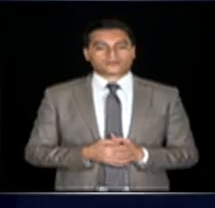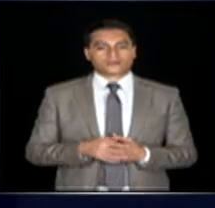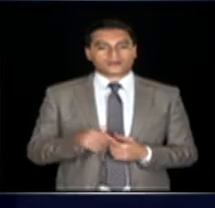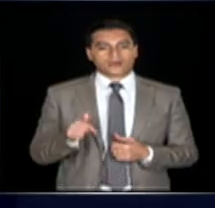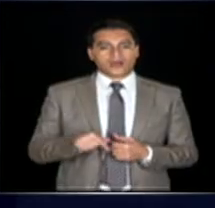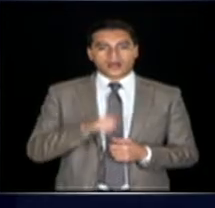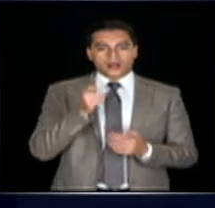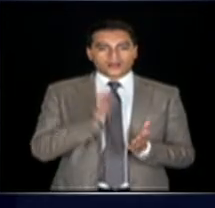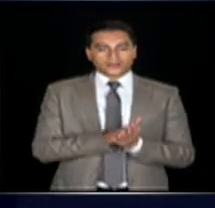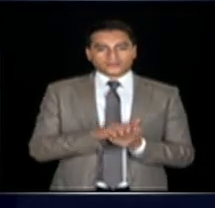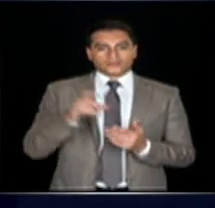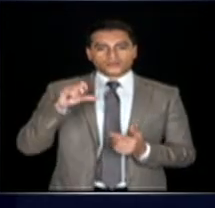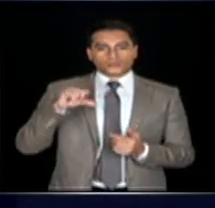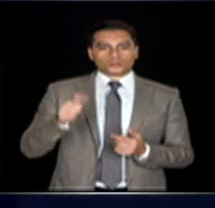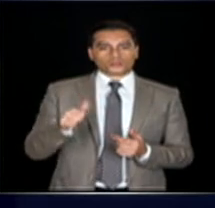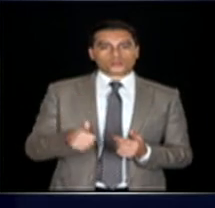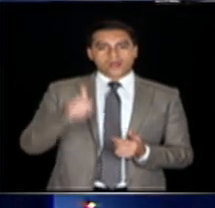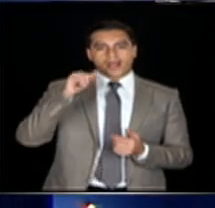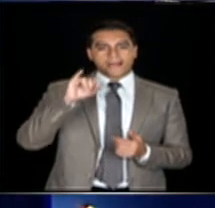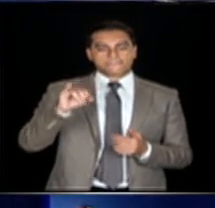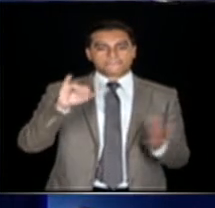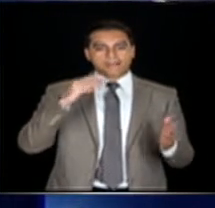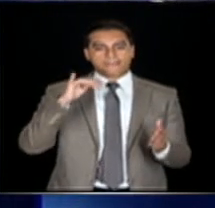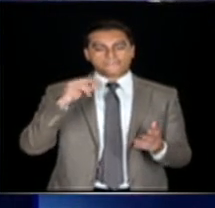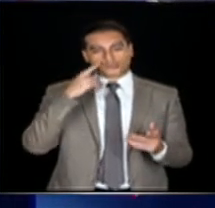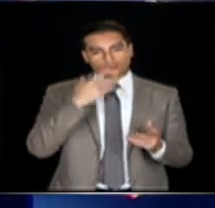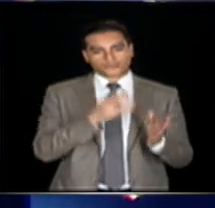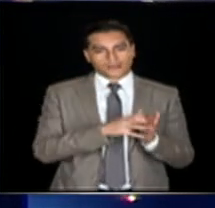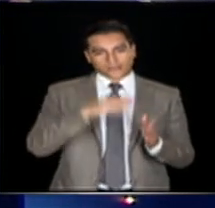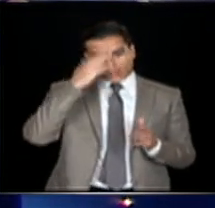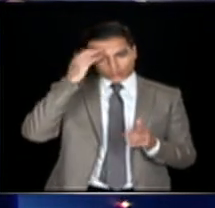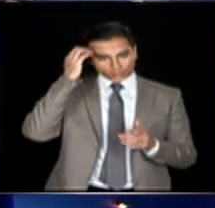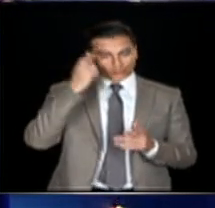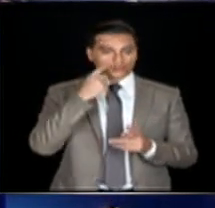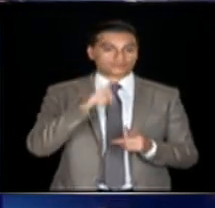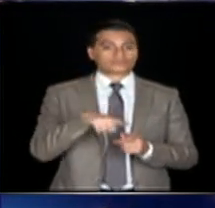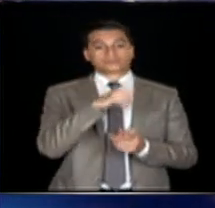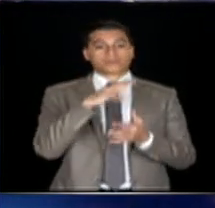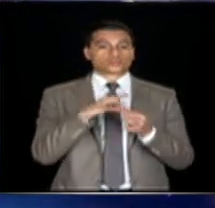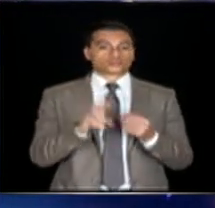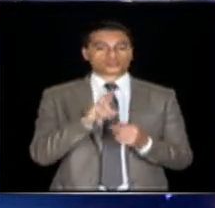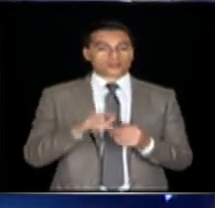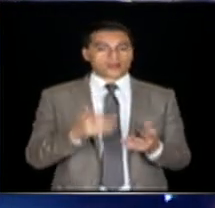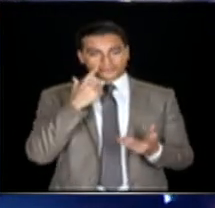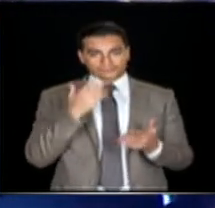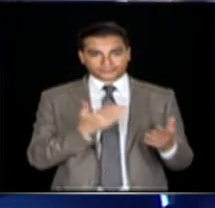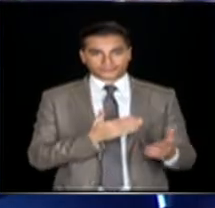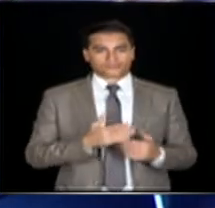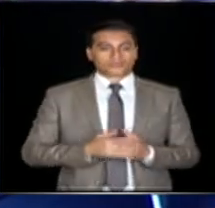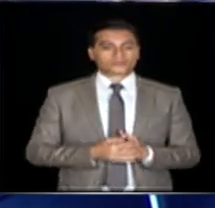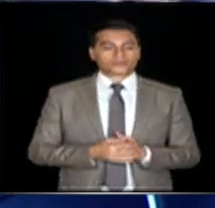وقام محمد، اتفضلي يا وقام. جامعة أسيوط، وهنشوف موضوع السؤال ايه.